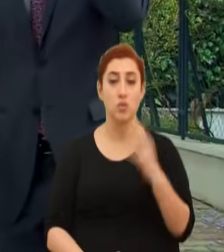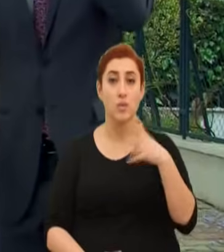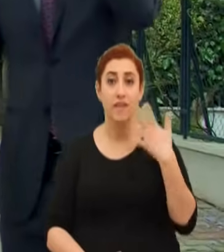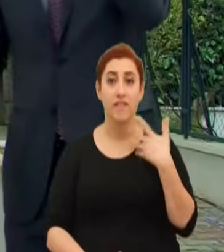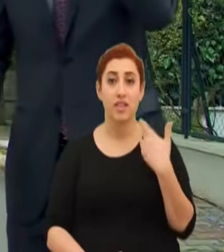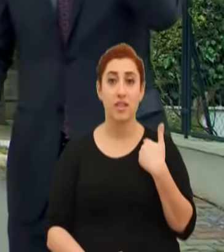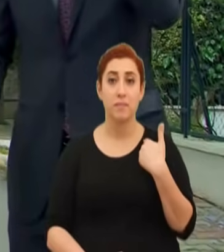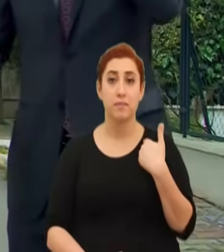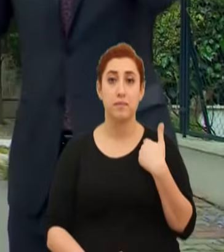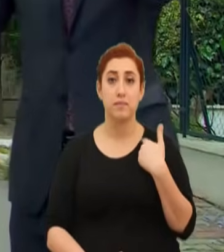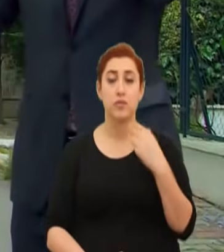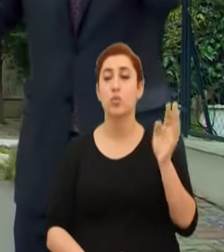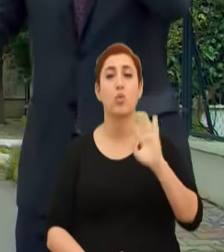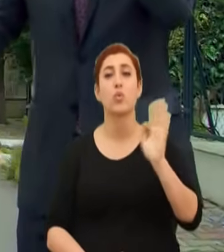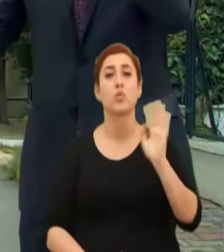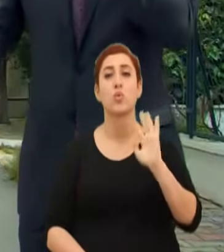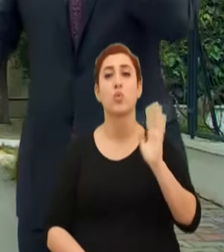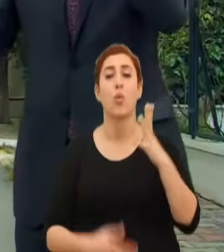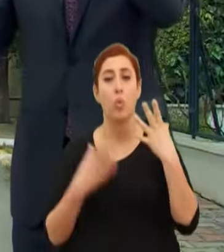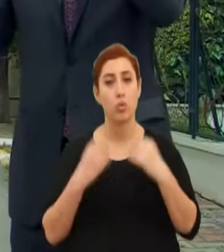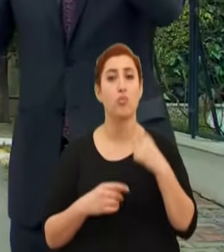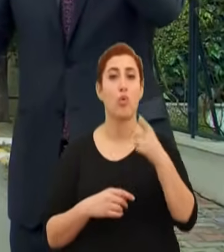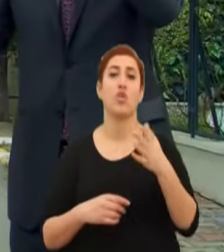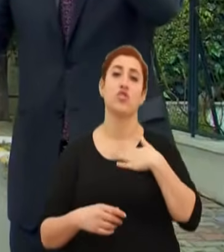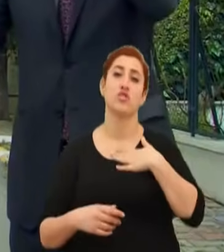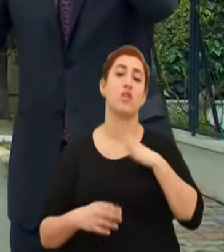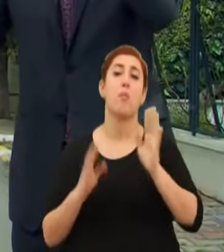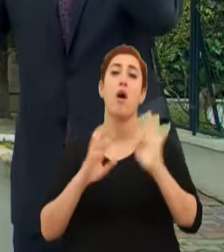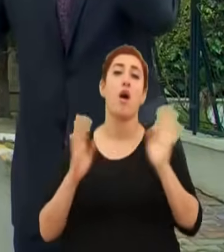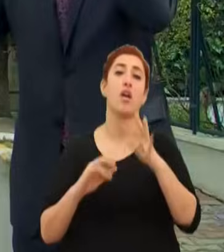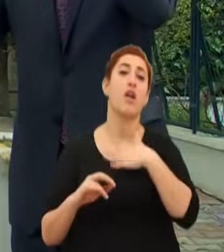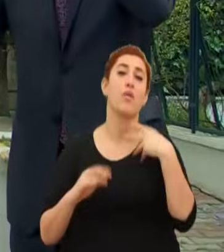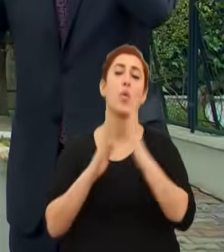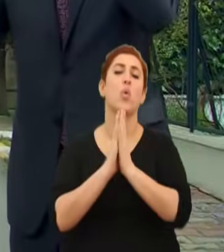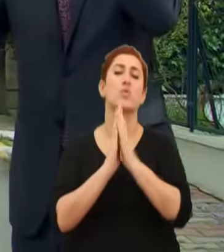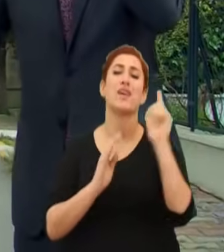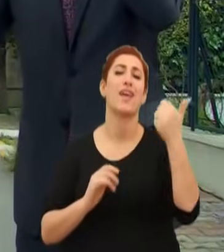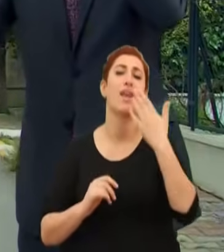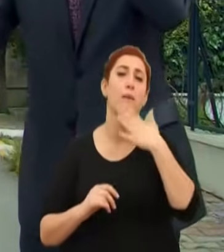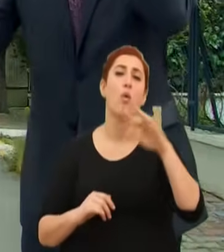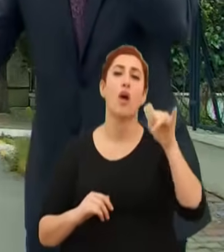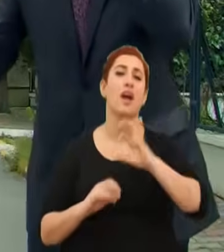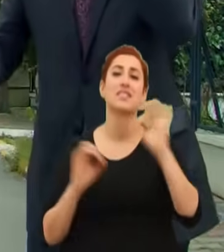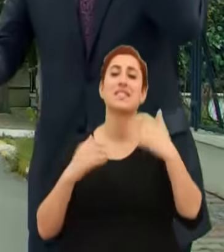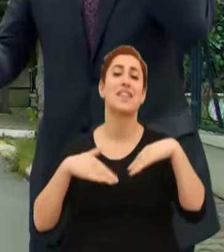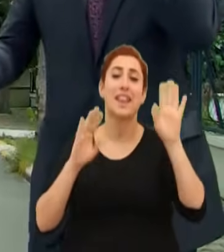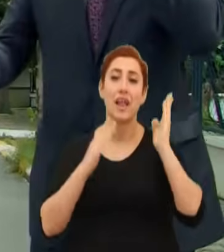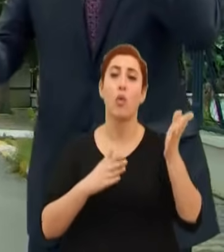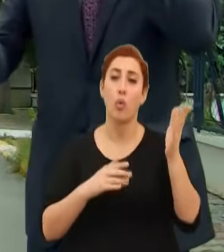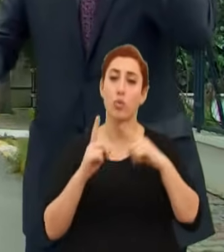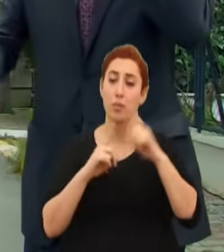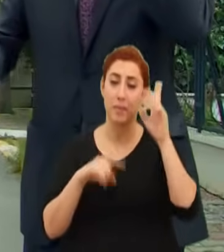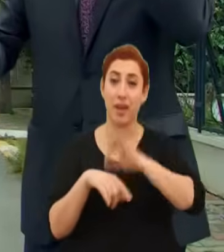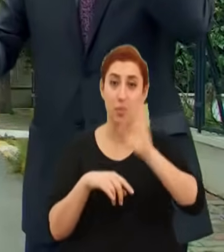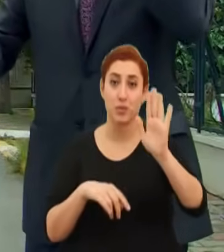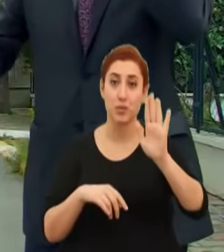Çok sevindim. Yok, olur mu öyle canım? Hayır, annenin özür dilemesine falan gerek yok. Haksız değildi o Tuğba.